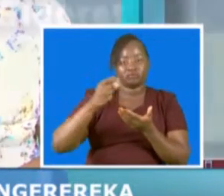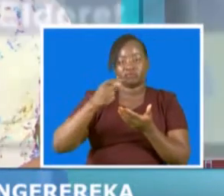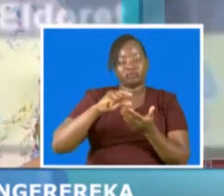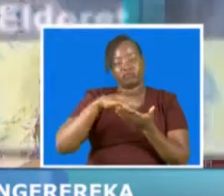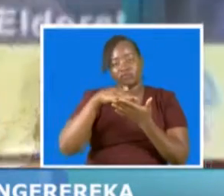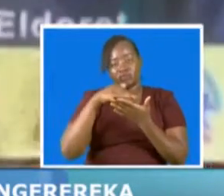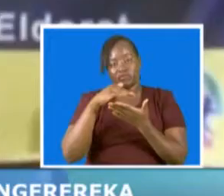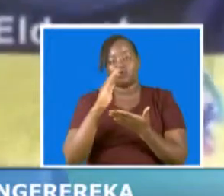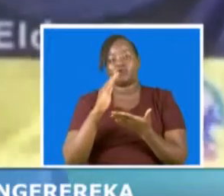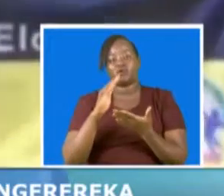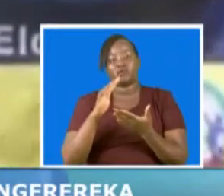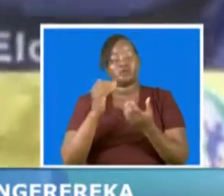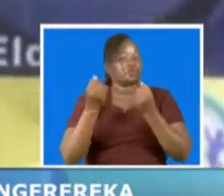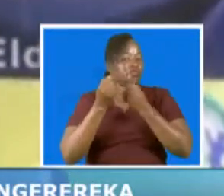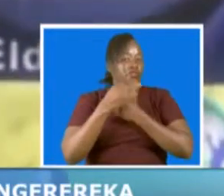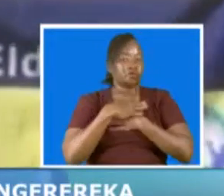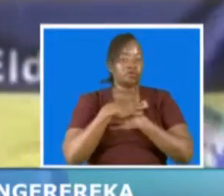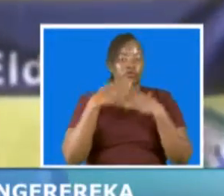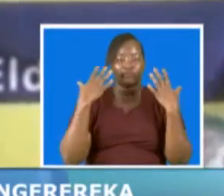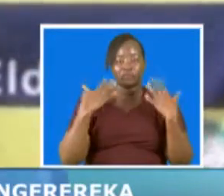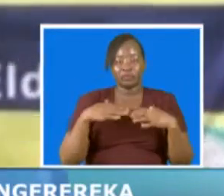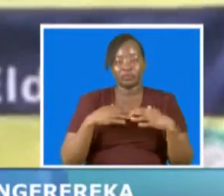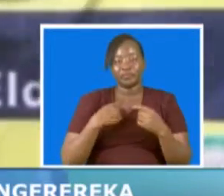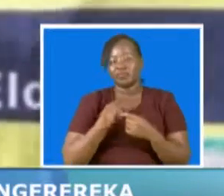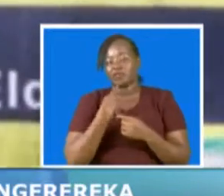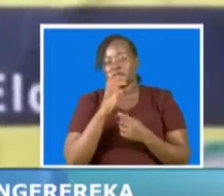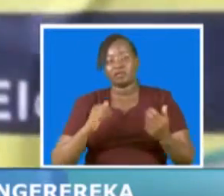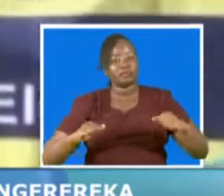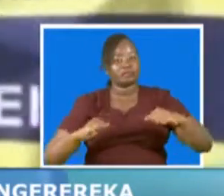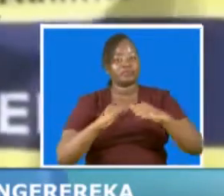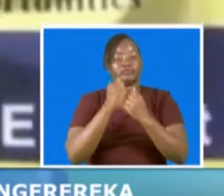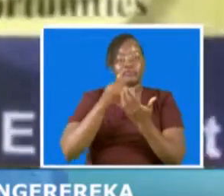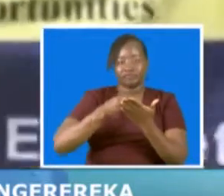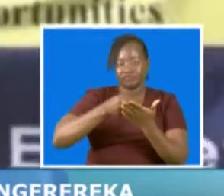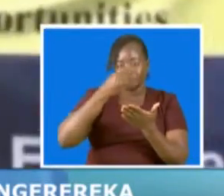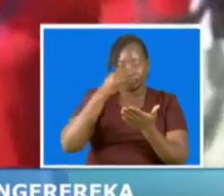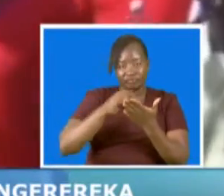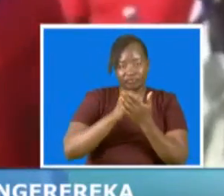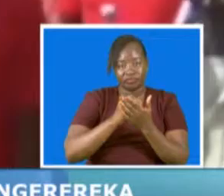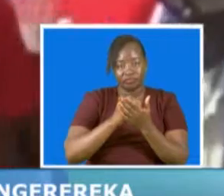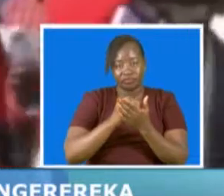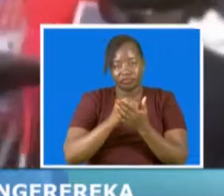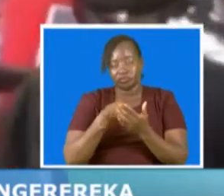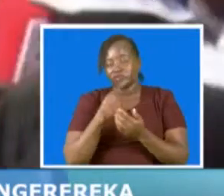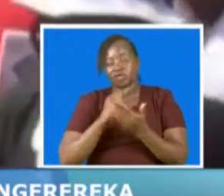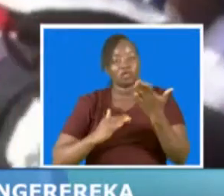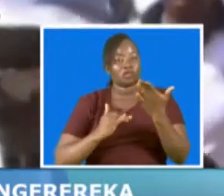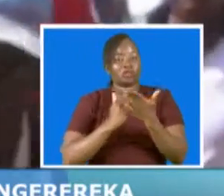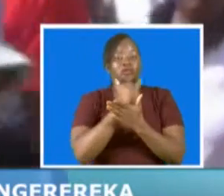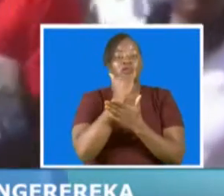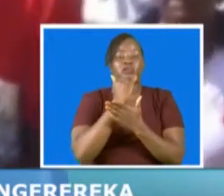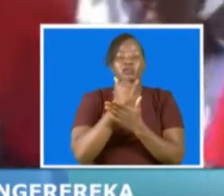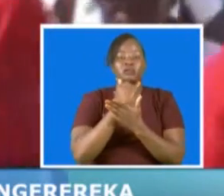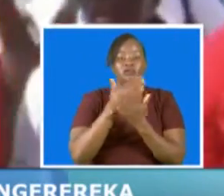nene ndeto iria imakitie andu aingi muno makiria makiaria hindi ya gutabania mathomo ma kumenyithania ciigie ihoto cia